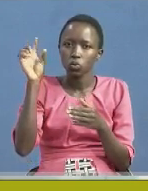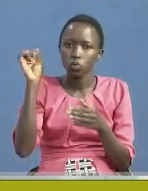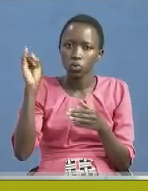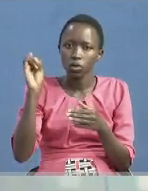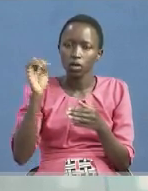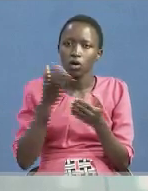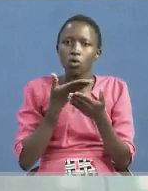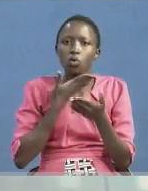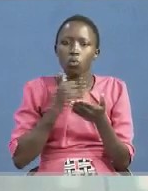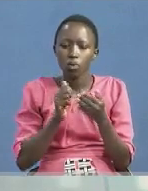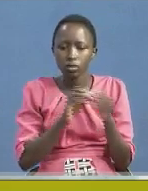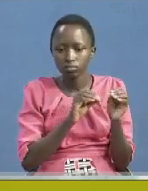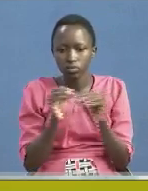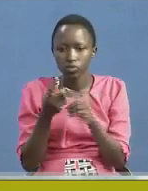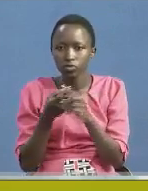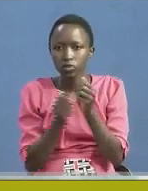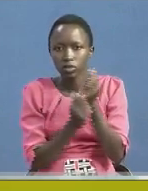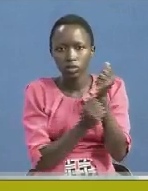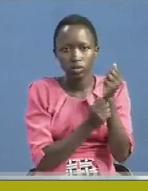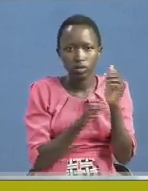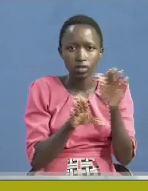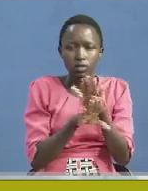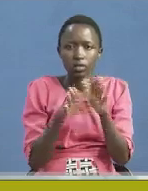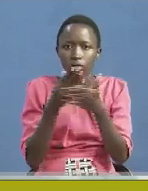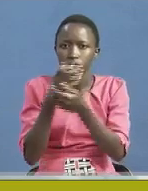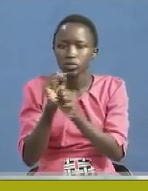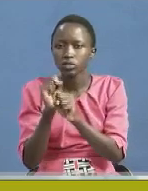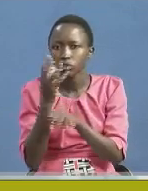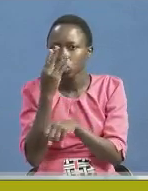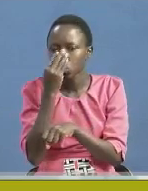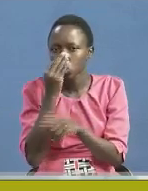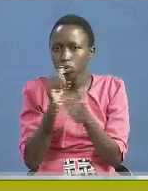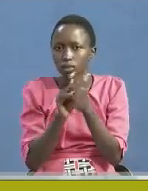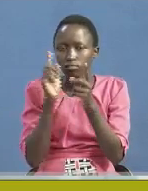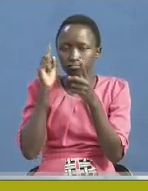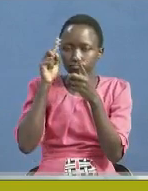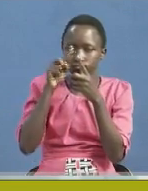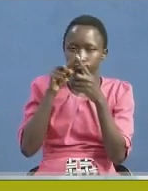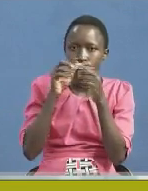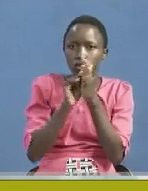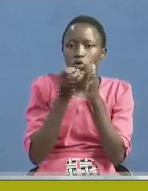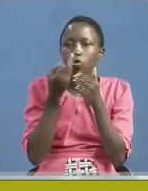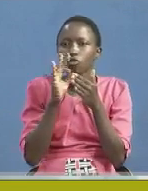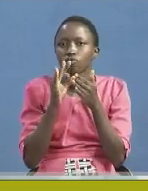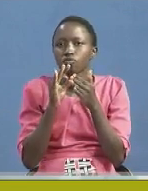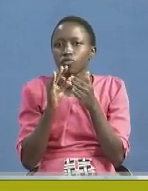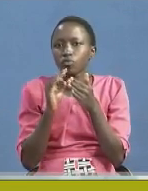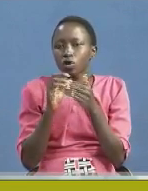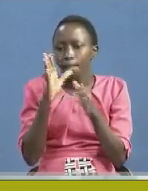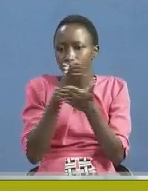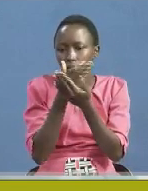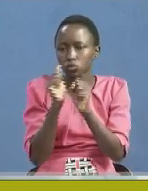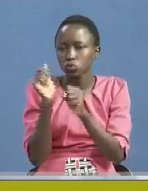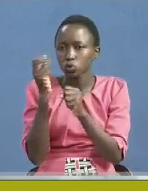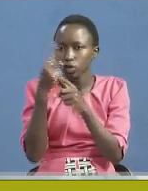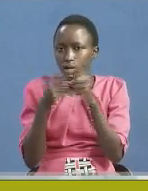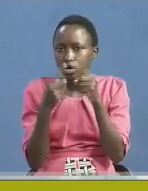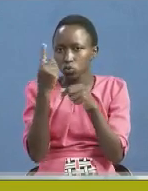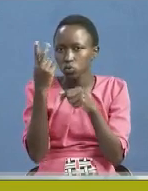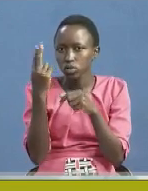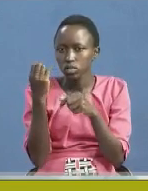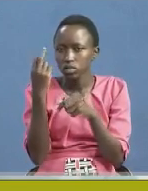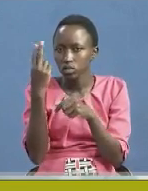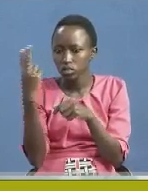ile kutoka chama hicho kwa kumuunga mkono naibu wa rais William Ruto katika azimio lake la rais mwaka 2022. Akizungumza katika eneo la